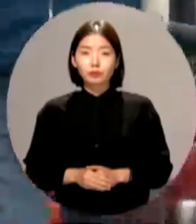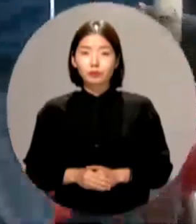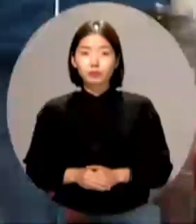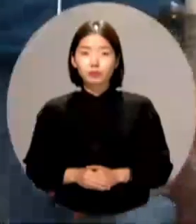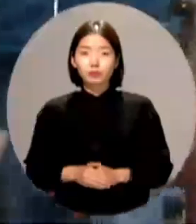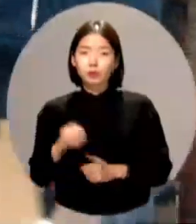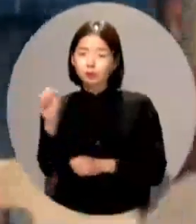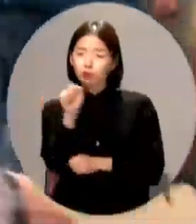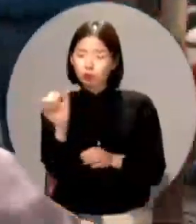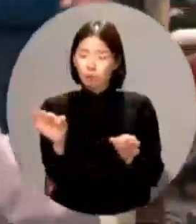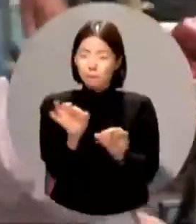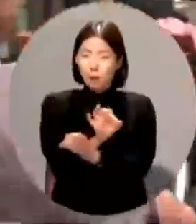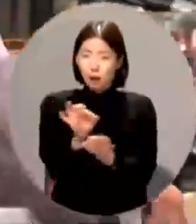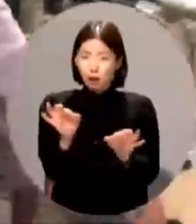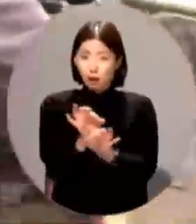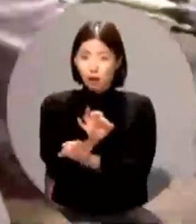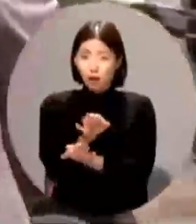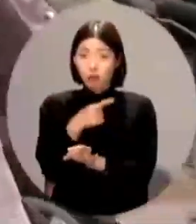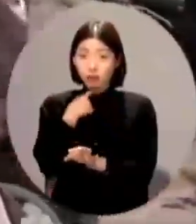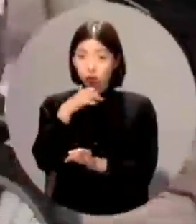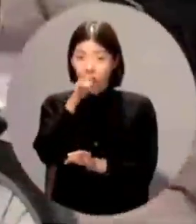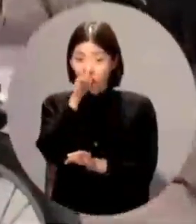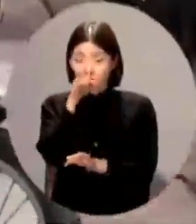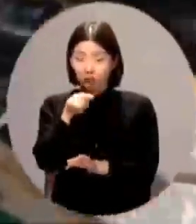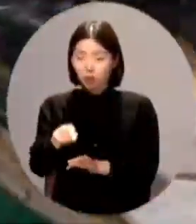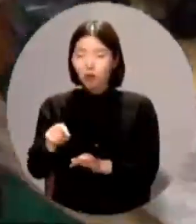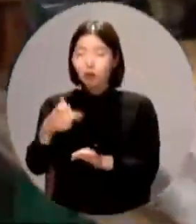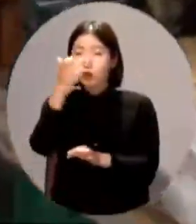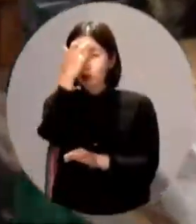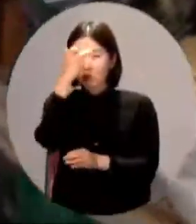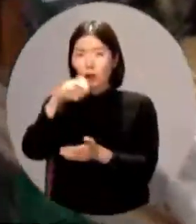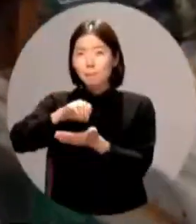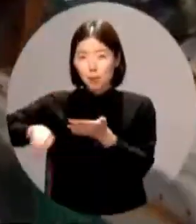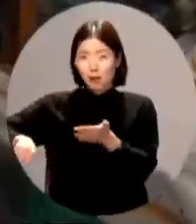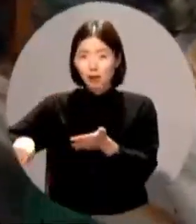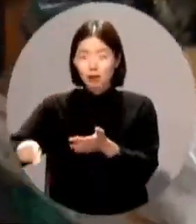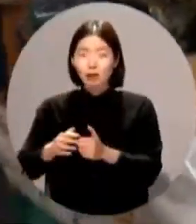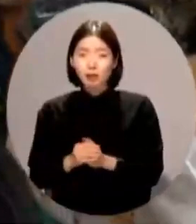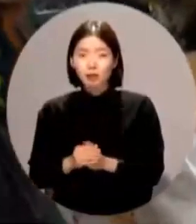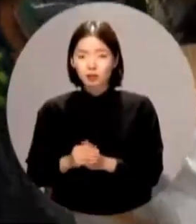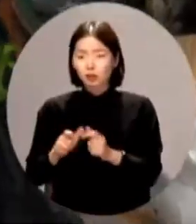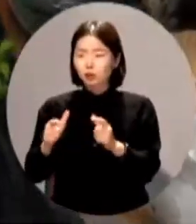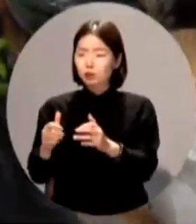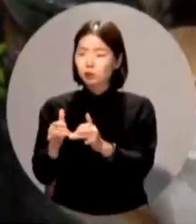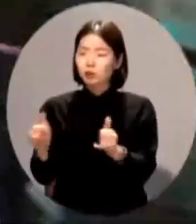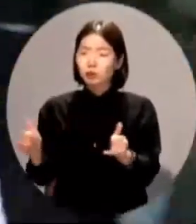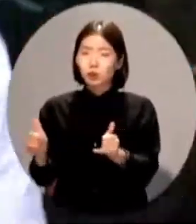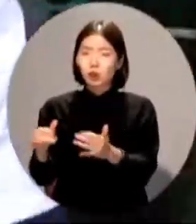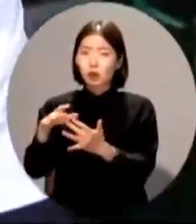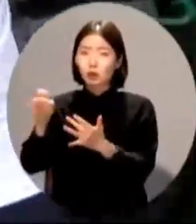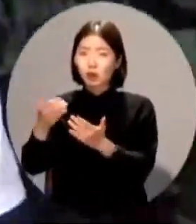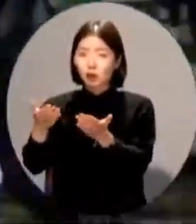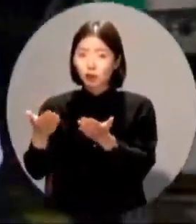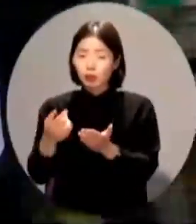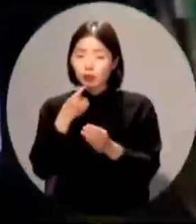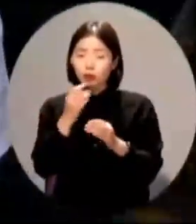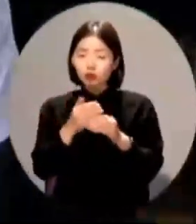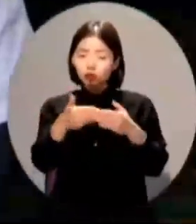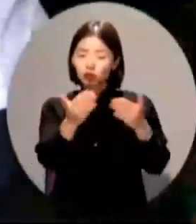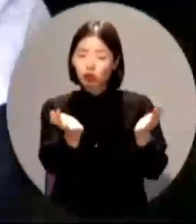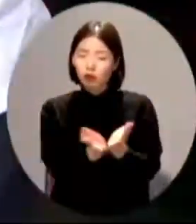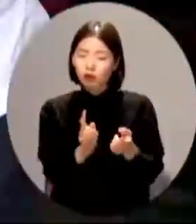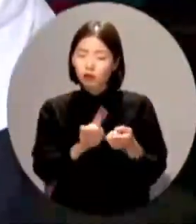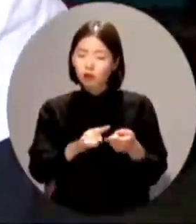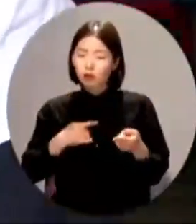본 전자 바꿔치기 전력으로 경선 배제 든 최영일 후보는 국민의 선택을 받아 민주당 의 결정을